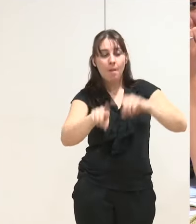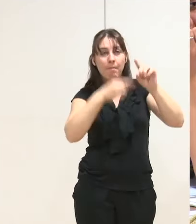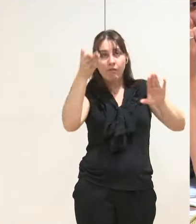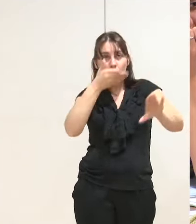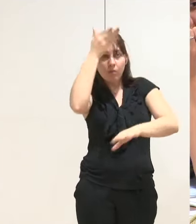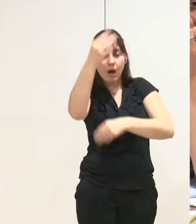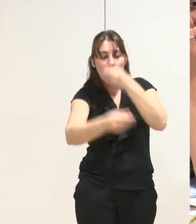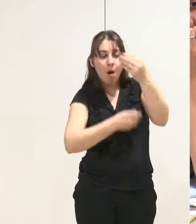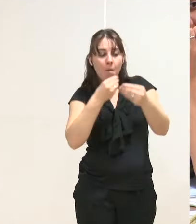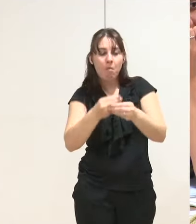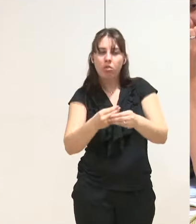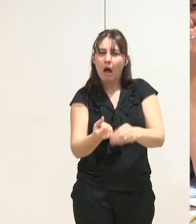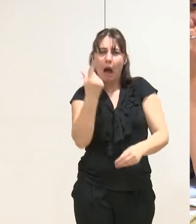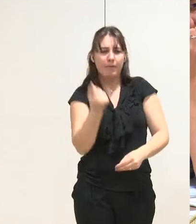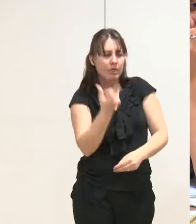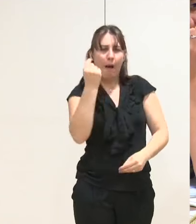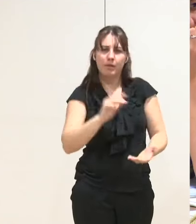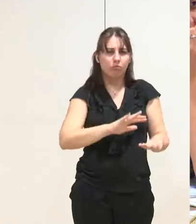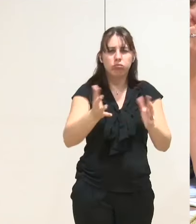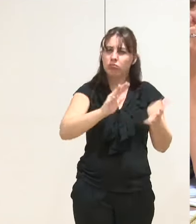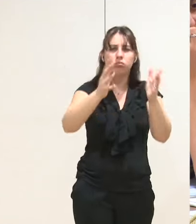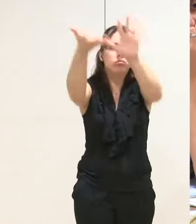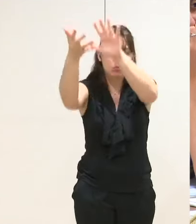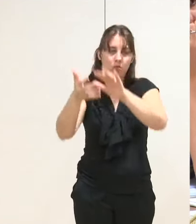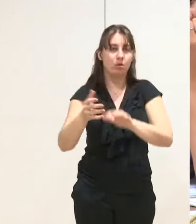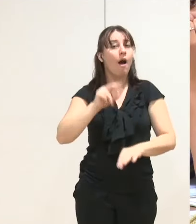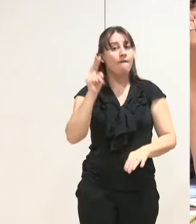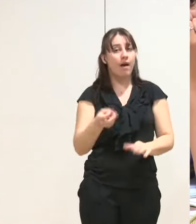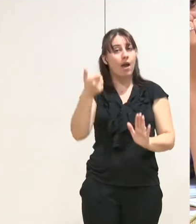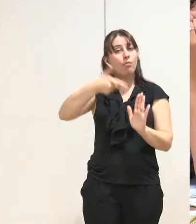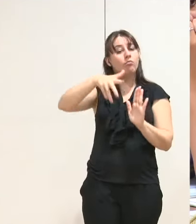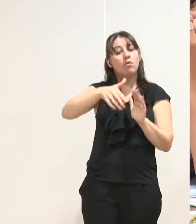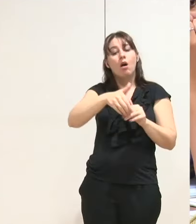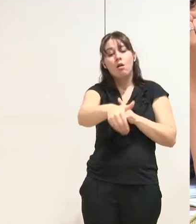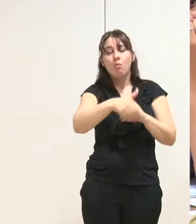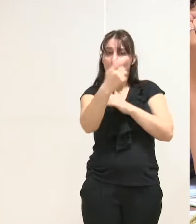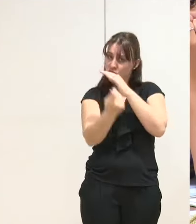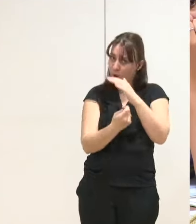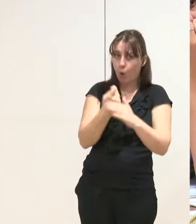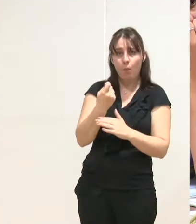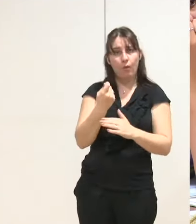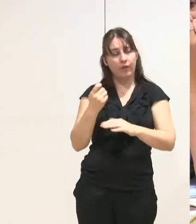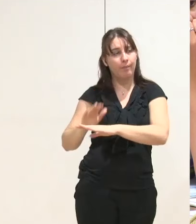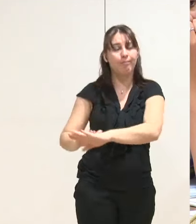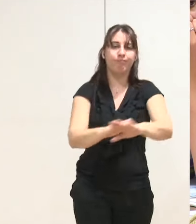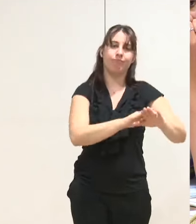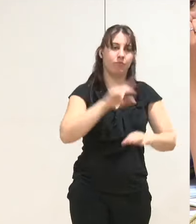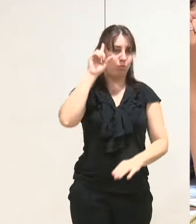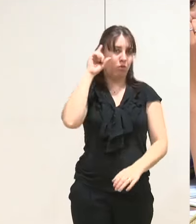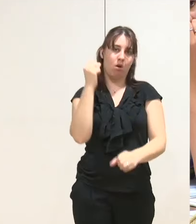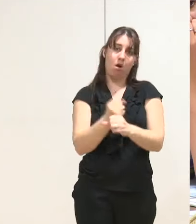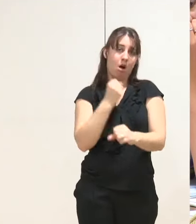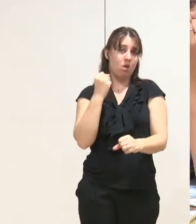me qui va toujours plus vite et c'est vrai j'y reviendrai dans les mois à venir parce que c'est un travail